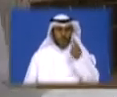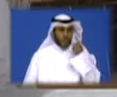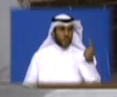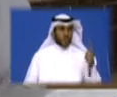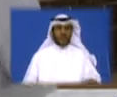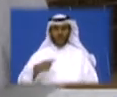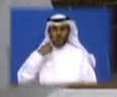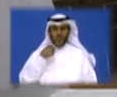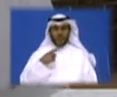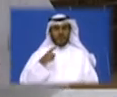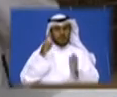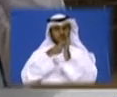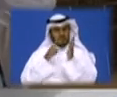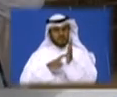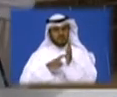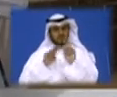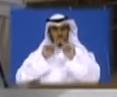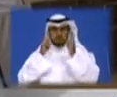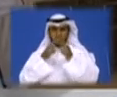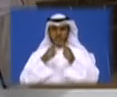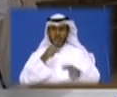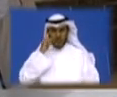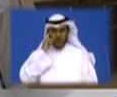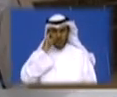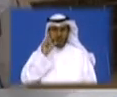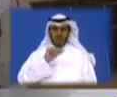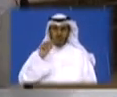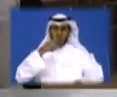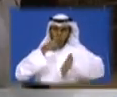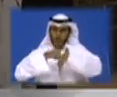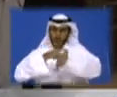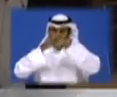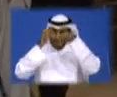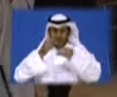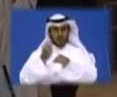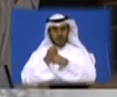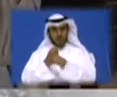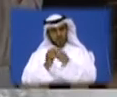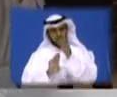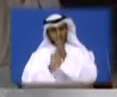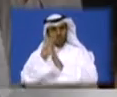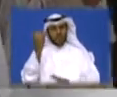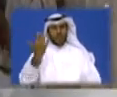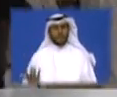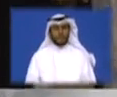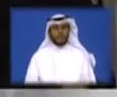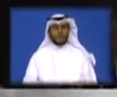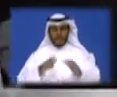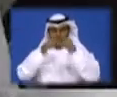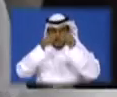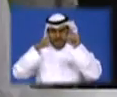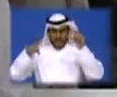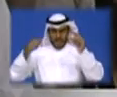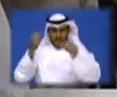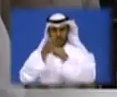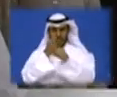المؤتمر جاء في وقت مناسب، مثل ما انتم عارفين ان دول مجلس التعاون وايضا